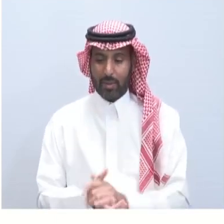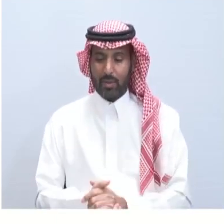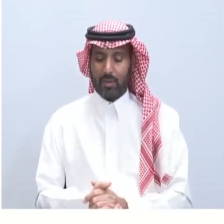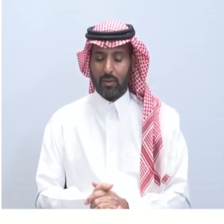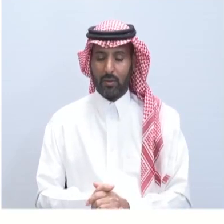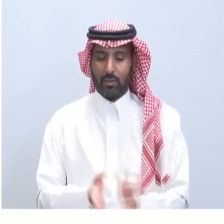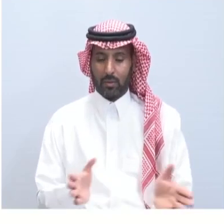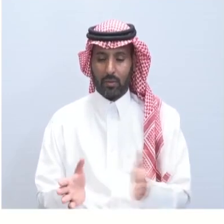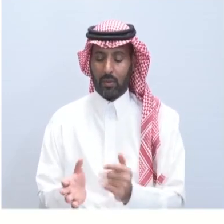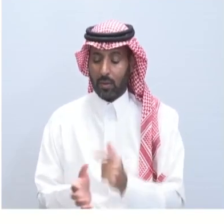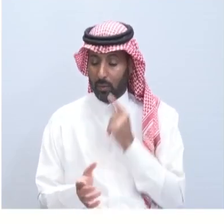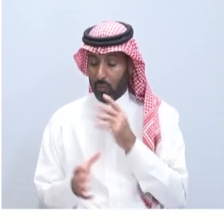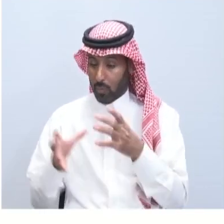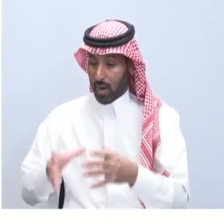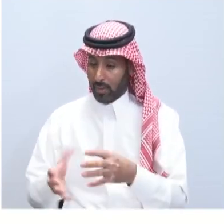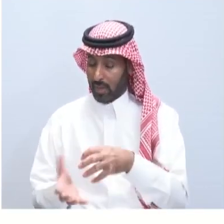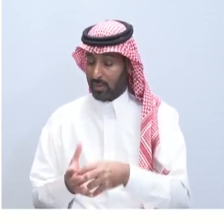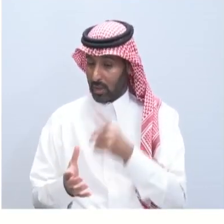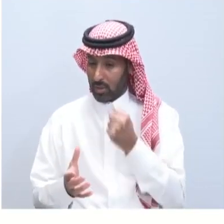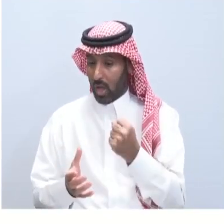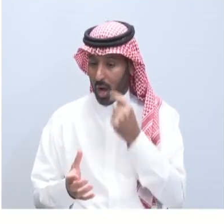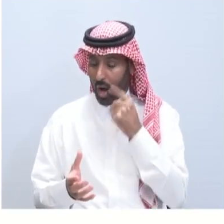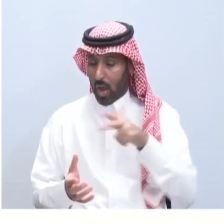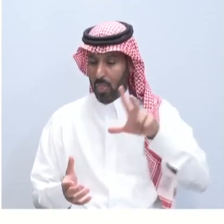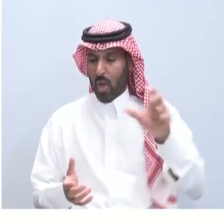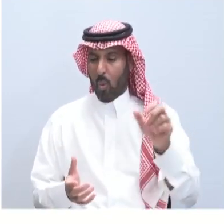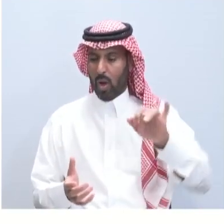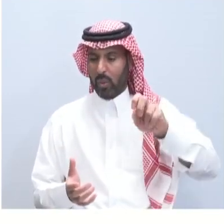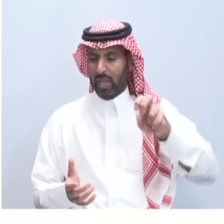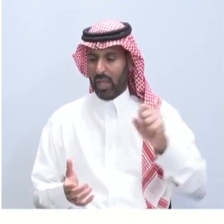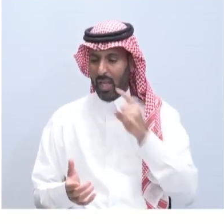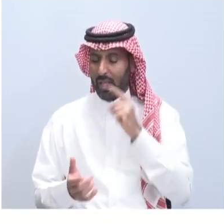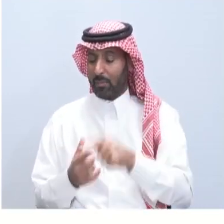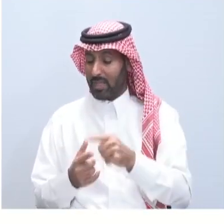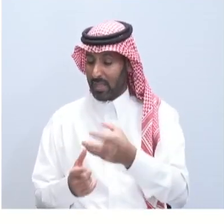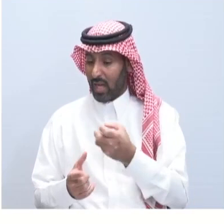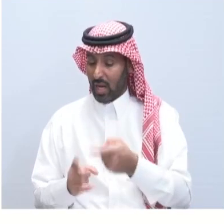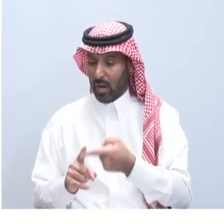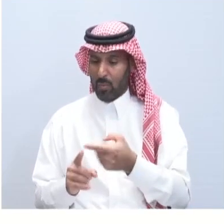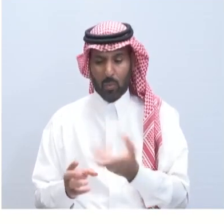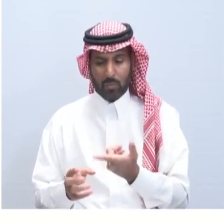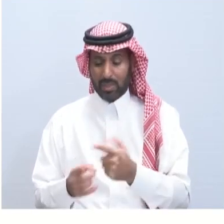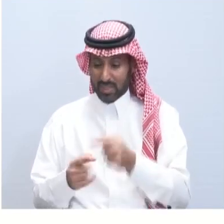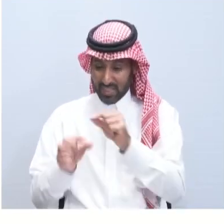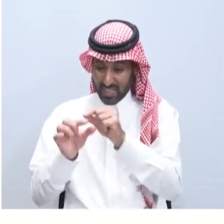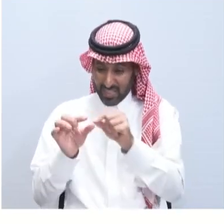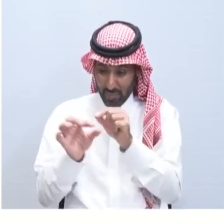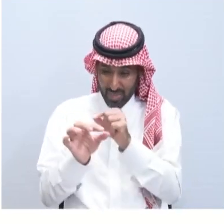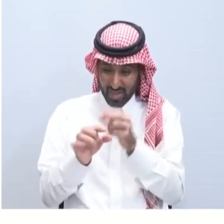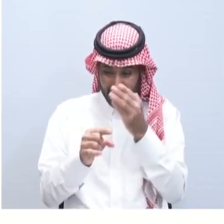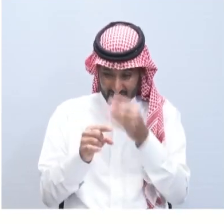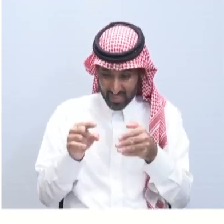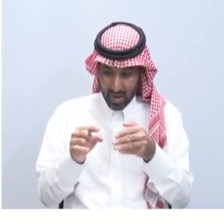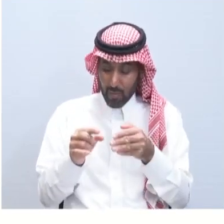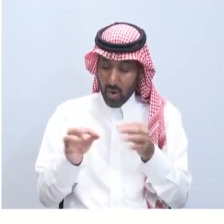الطبيعي اما في محطات الطاقه النوويه يكون المصدر الاساسي للحراره هو انقسام الذرات